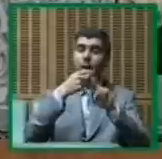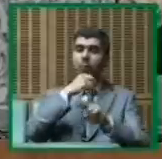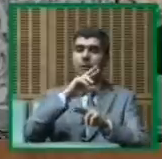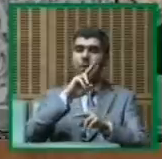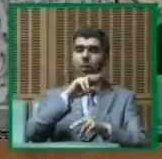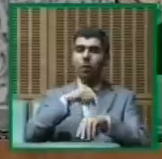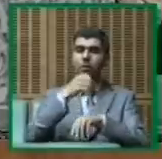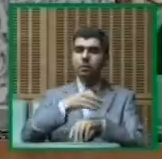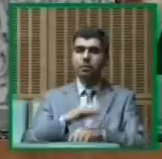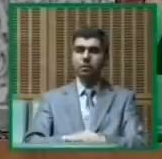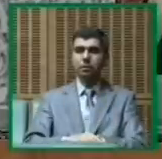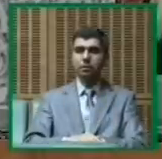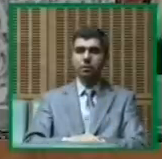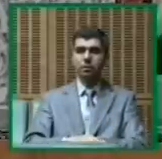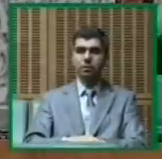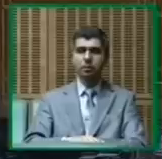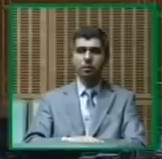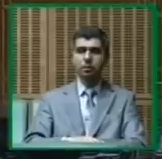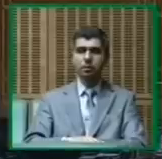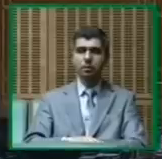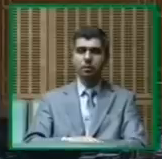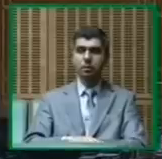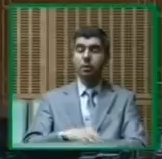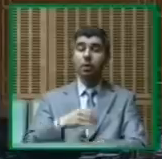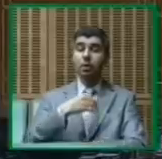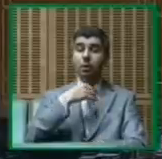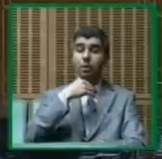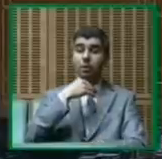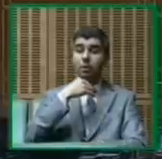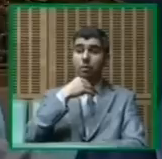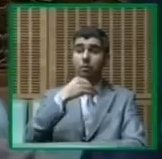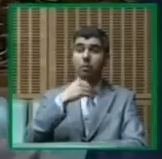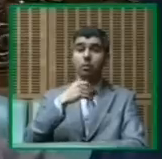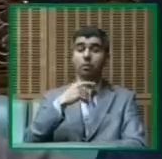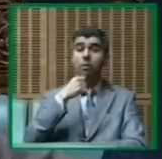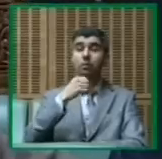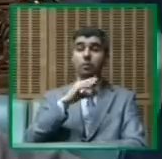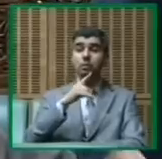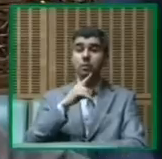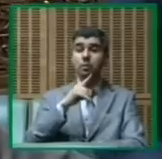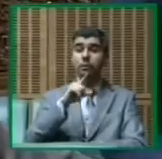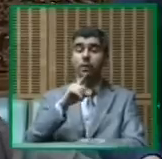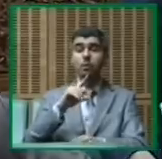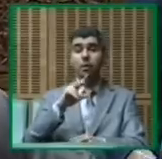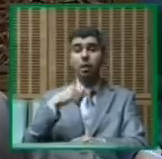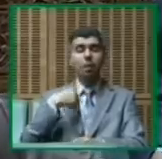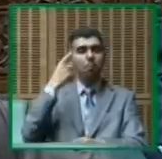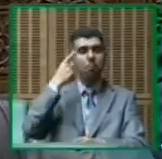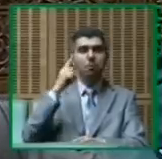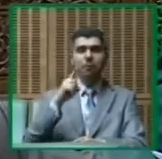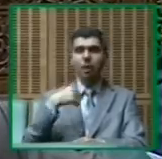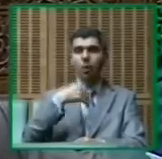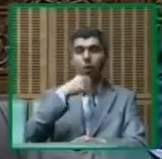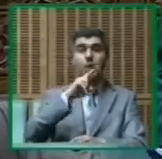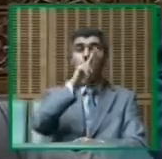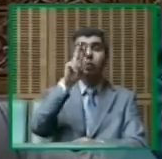السيد المستشار في إطار التعقيب. السيد الوزير، أعتقد أنكم ما فهمتوش السؤال